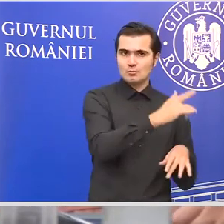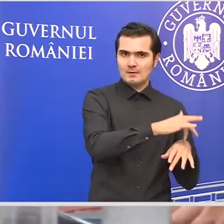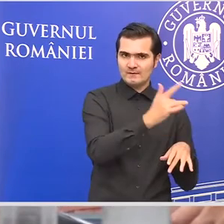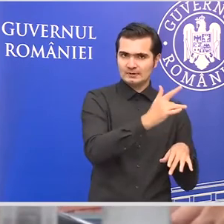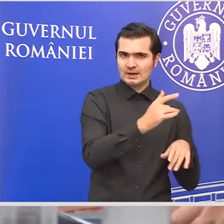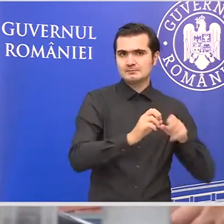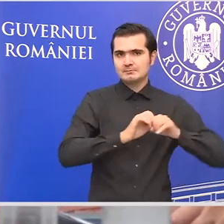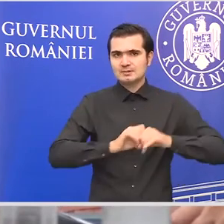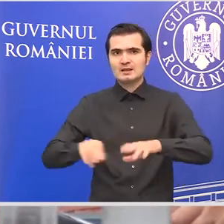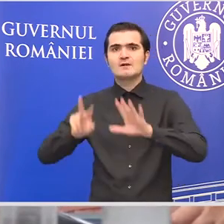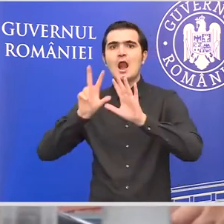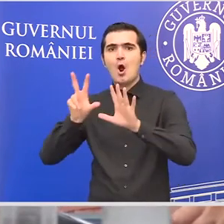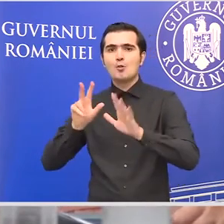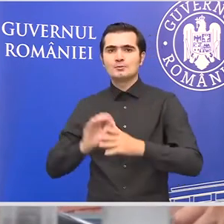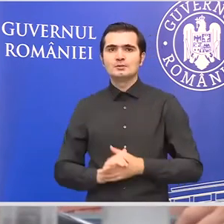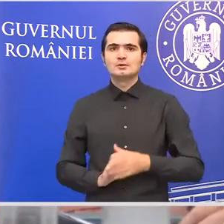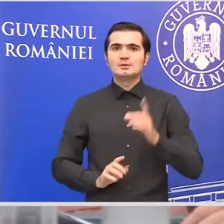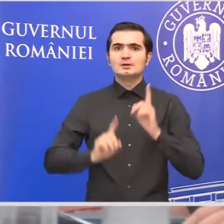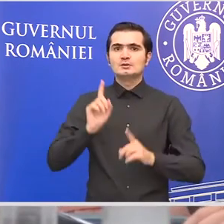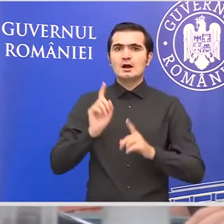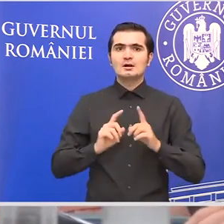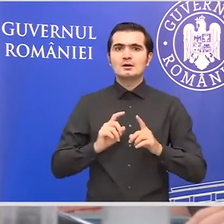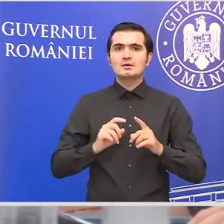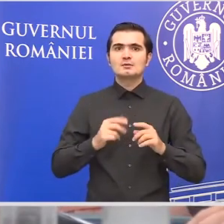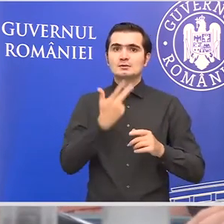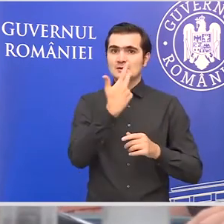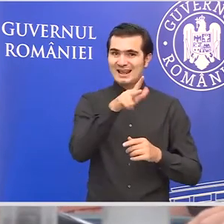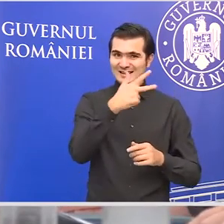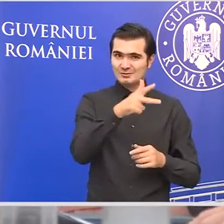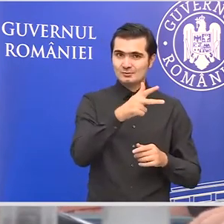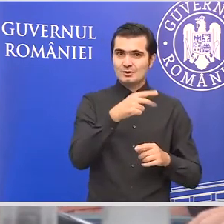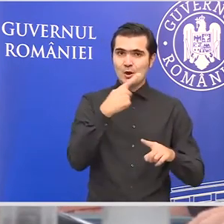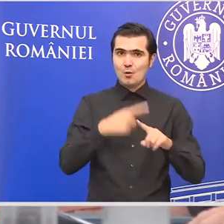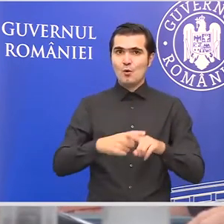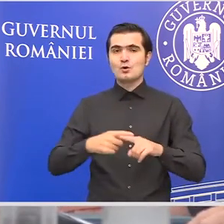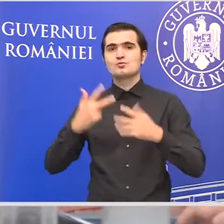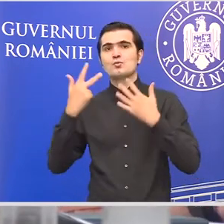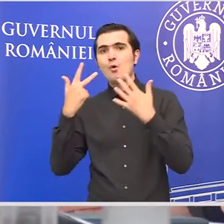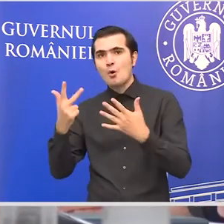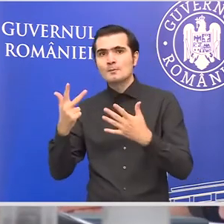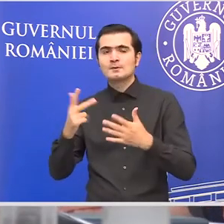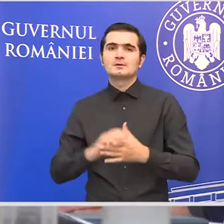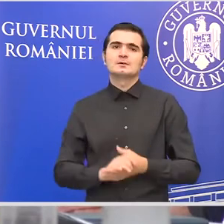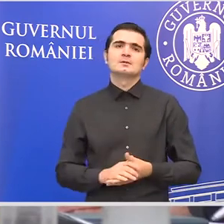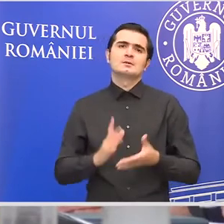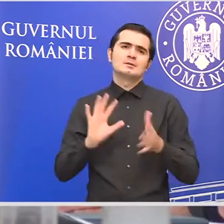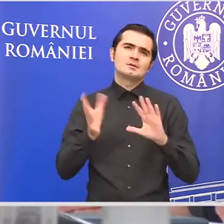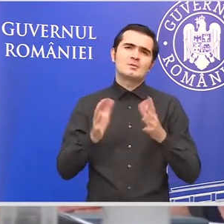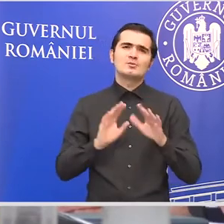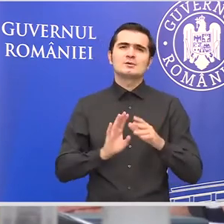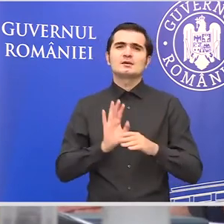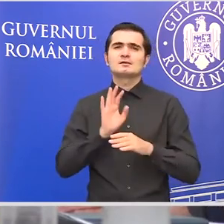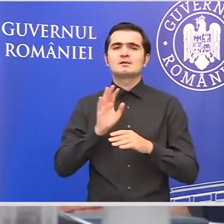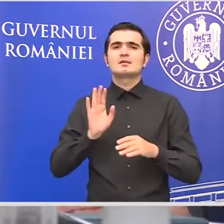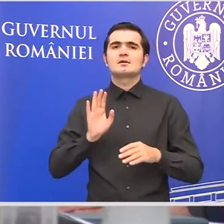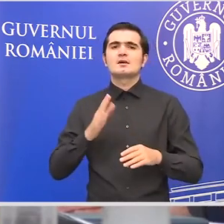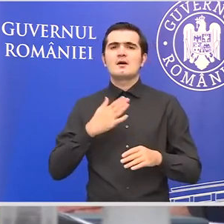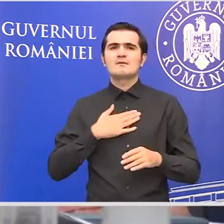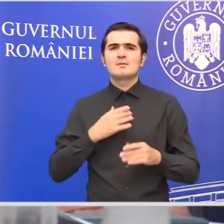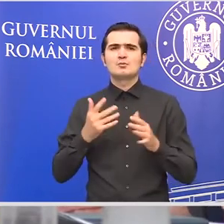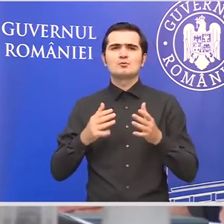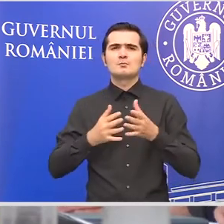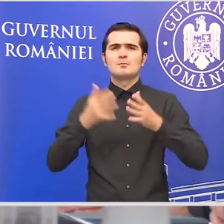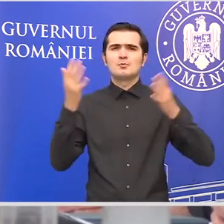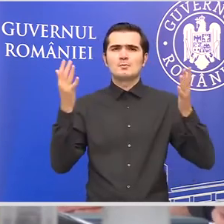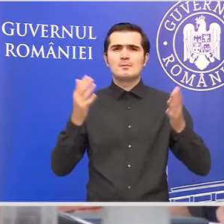cunoscut. Prin urmare, dacă mulțim 300 de cazuri cu 8, este foarte posibil să avem acest număr de